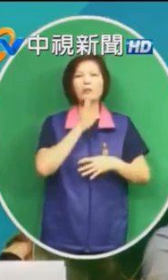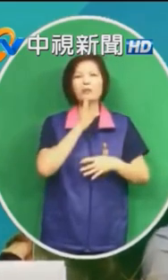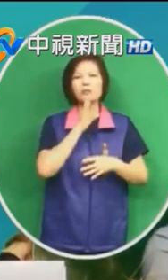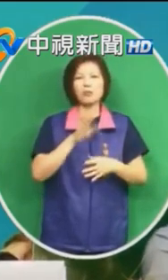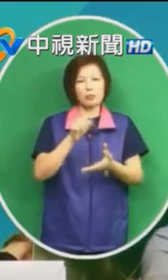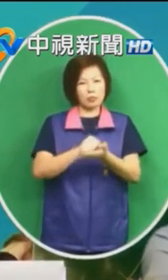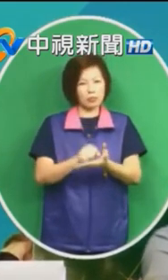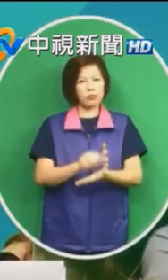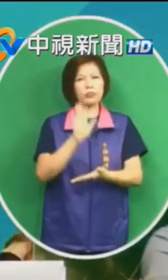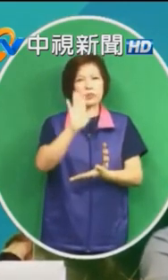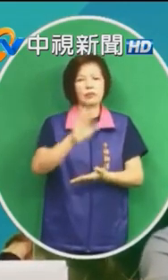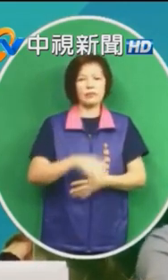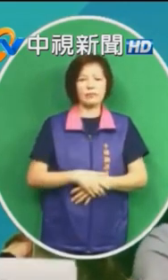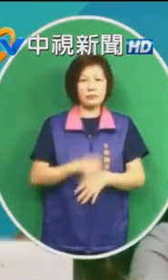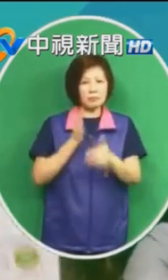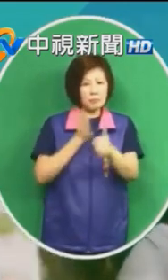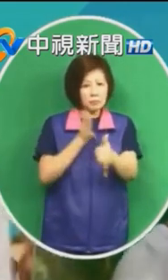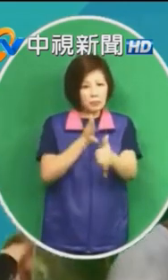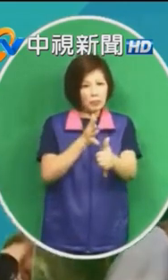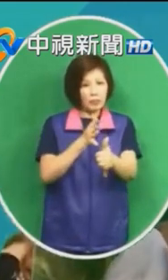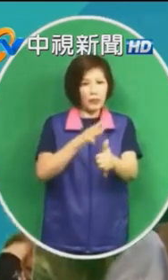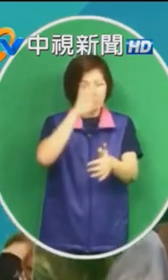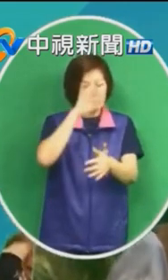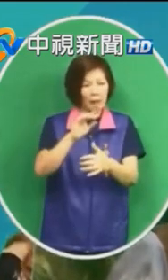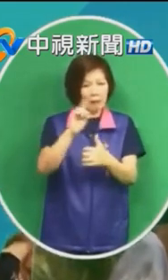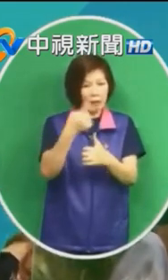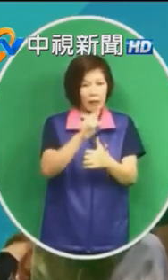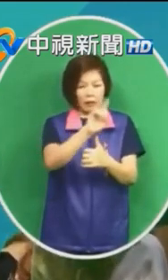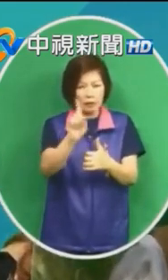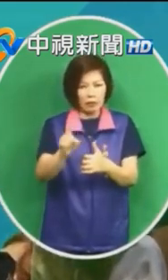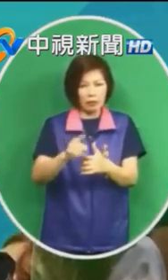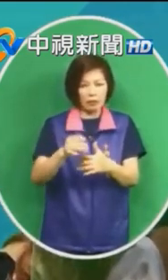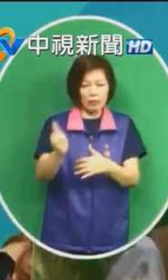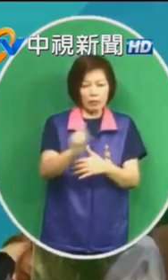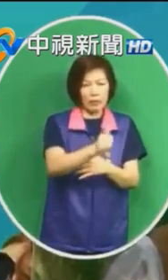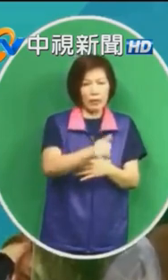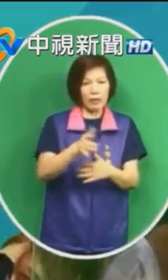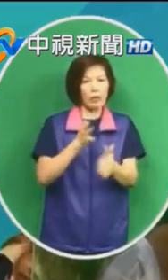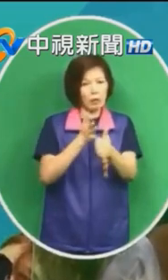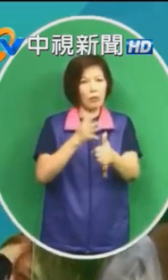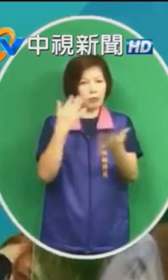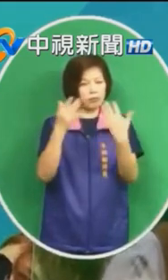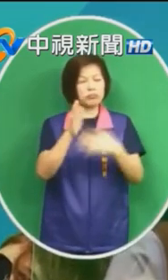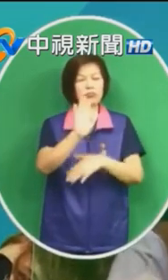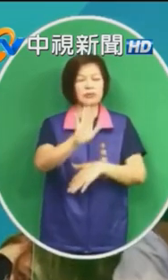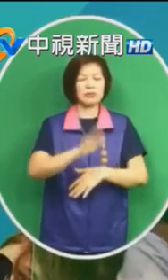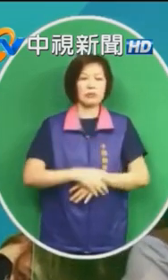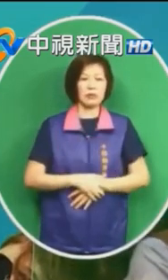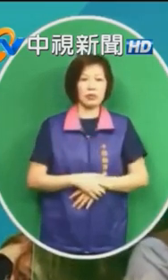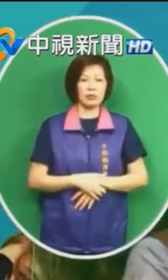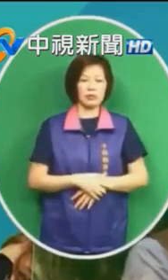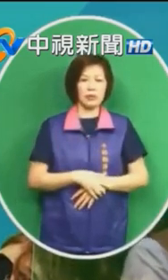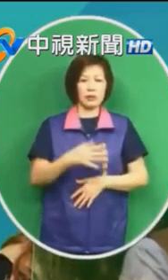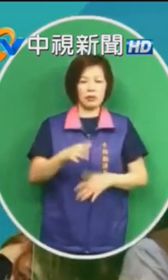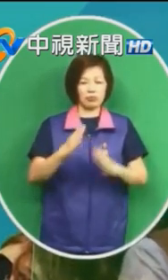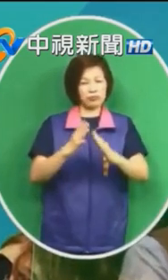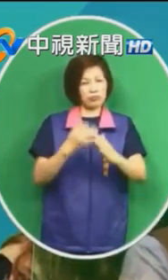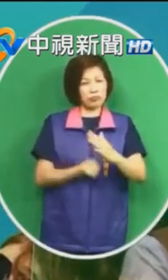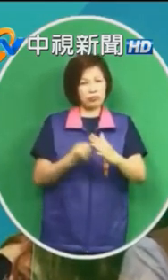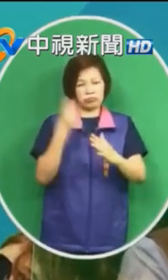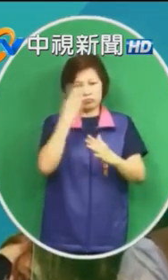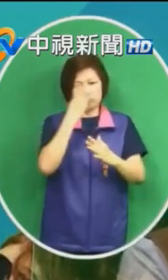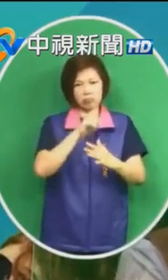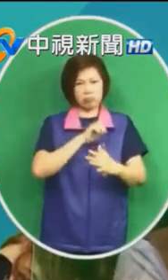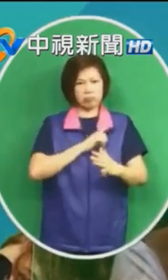录是有疫调，而不是没有疫调，这个要特别做说明呢。那因为疫调它是拘检，也不能移